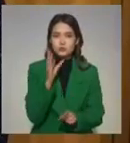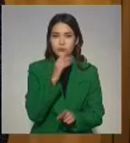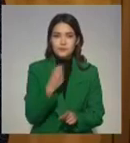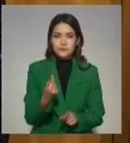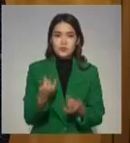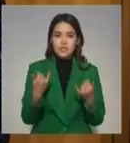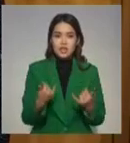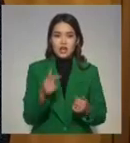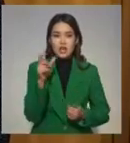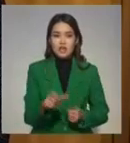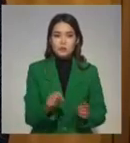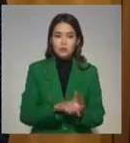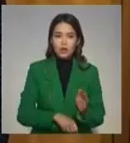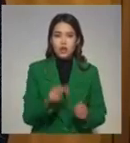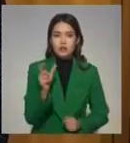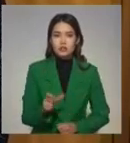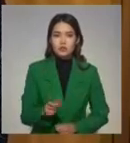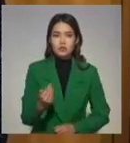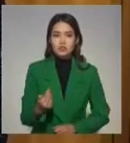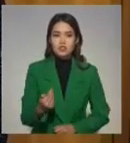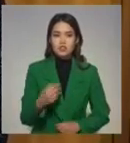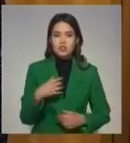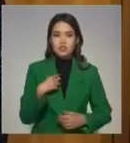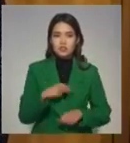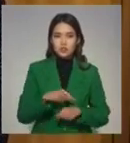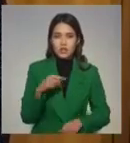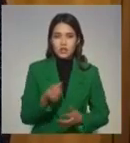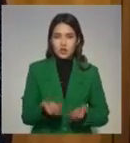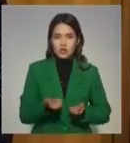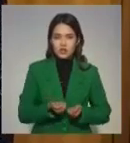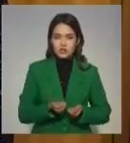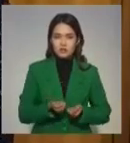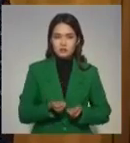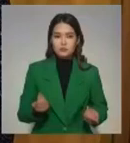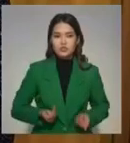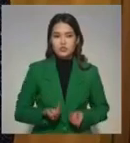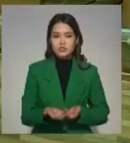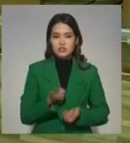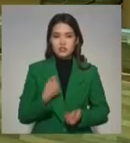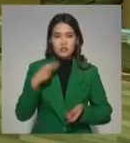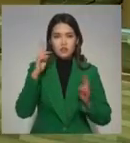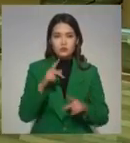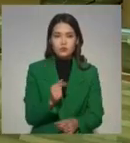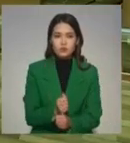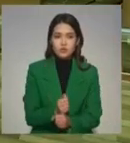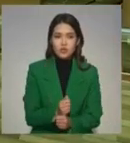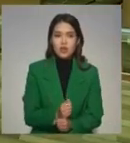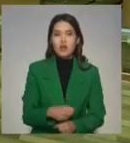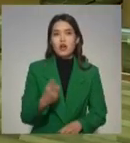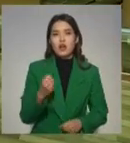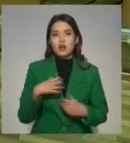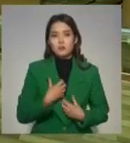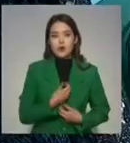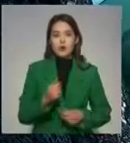жерде адам өлтіріп, адамның жан алып 3 жылға сотталған деген мен білмеймін. Ал марқұмның жолдасы